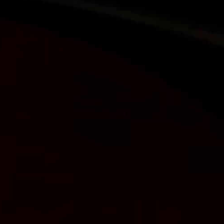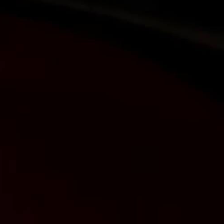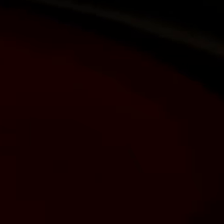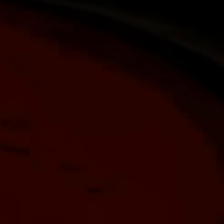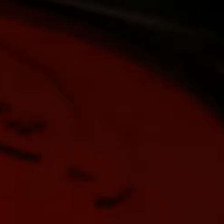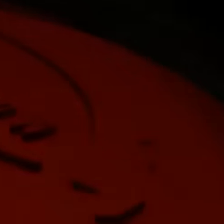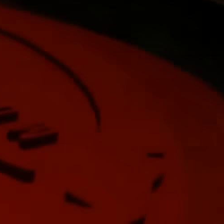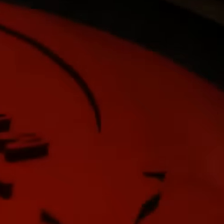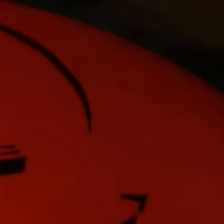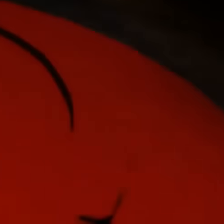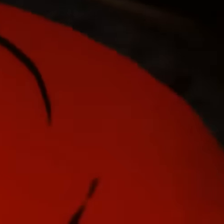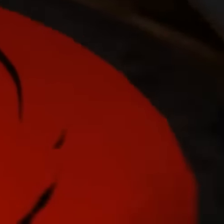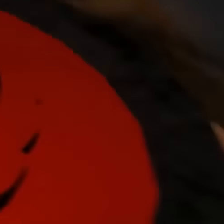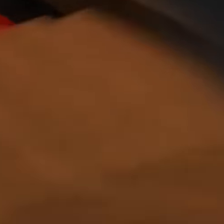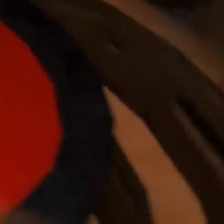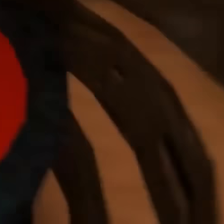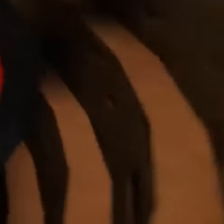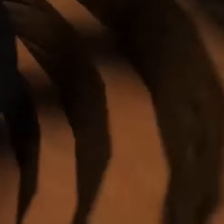80'ler 198. bölüm